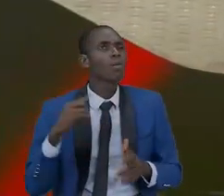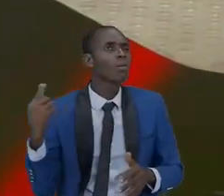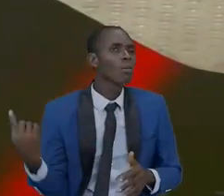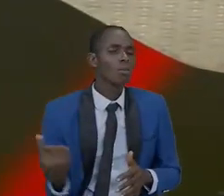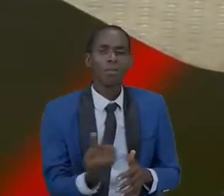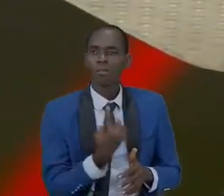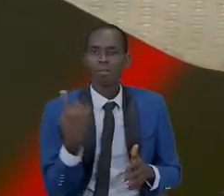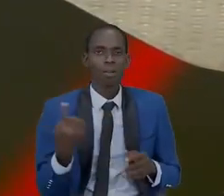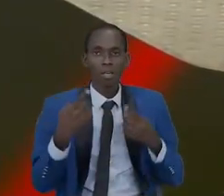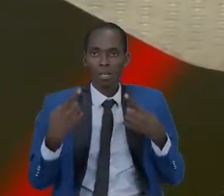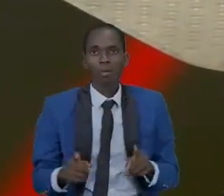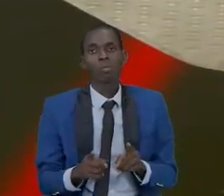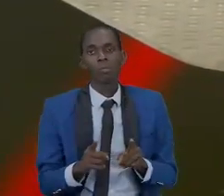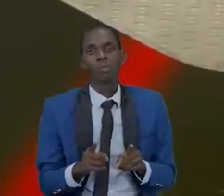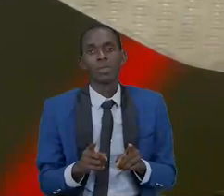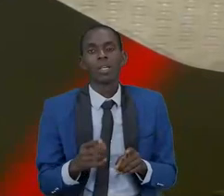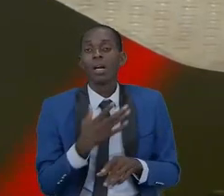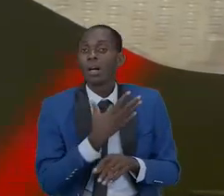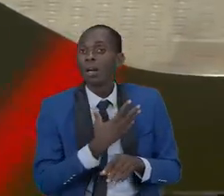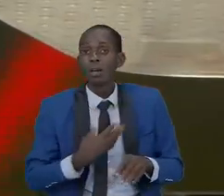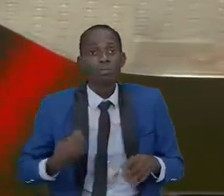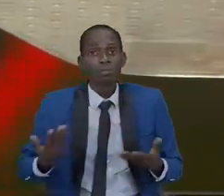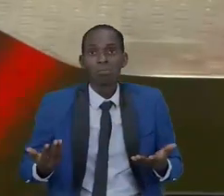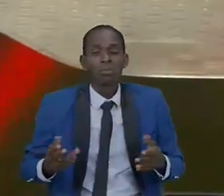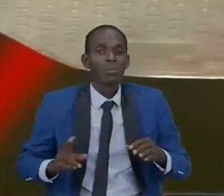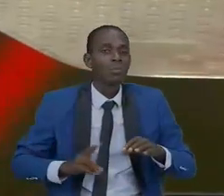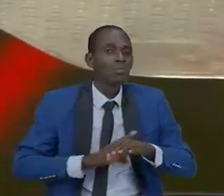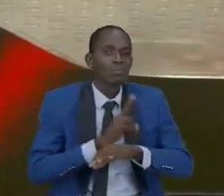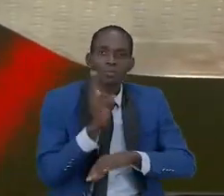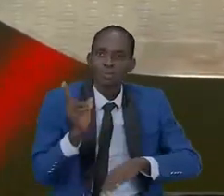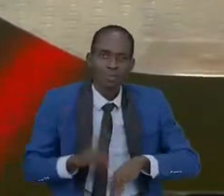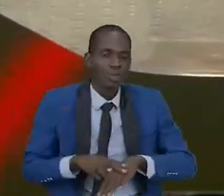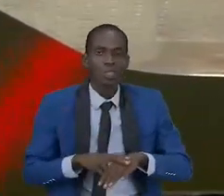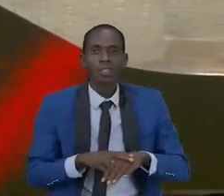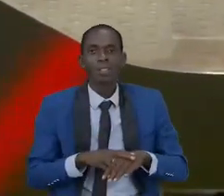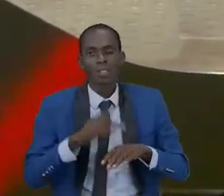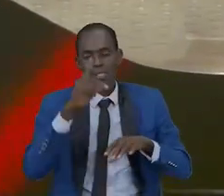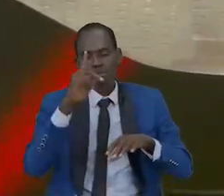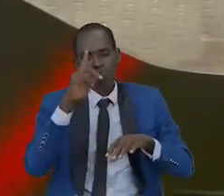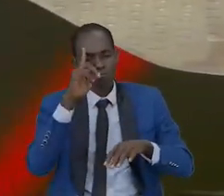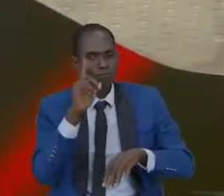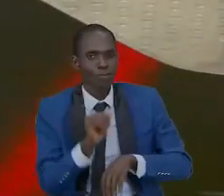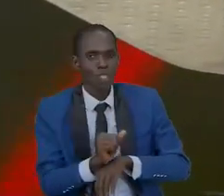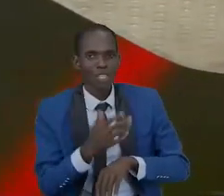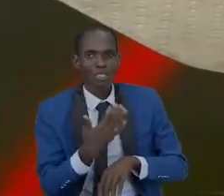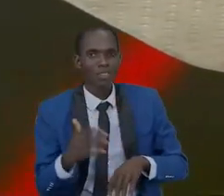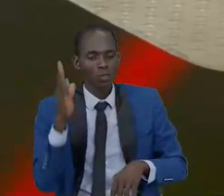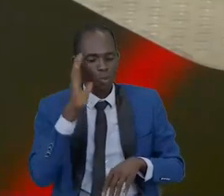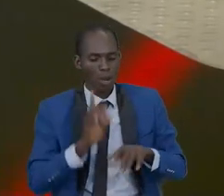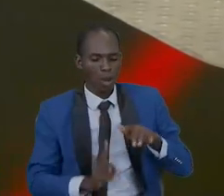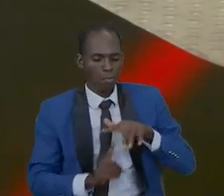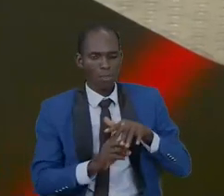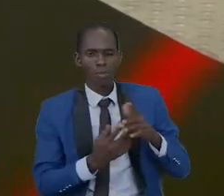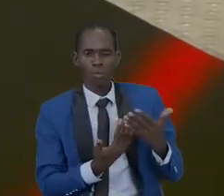toujours maintenant l'habituelle latitude la version habituelle